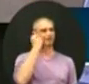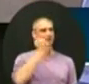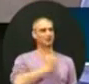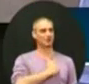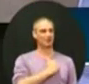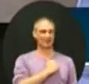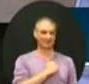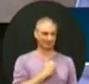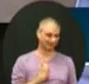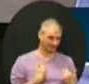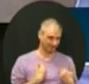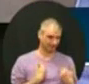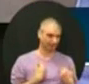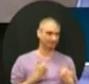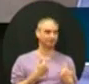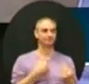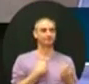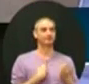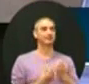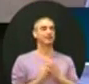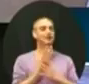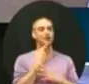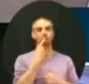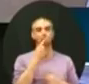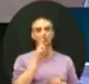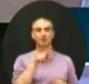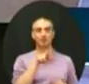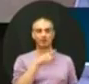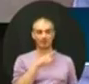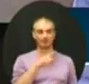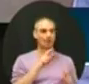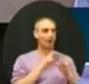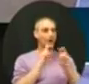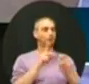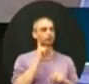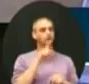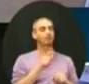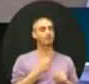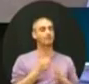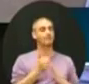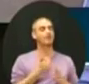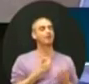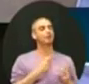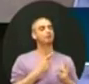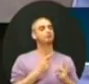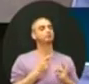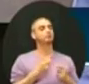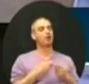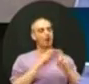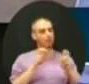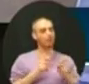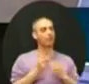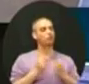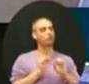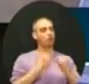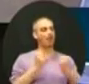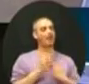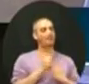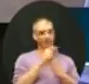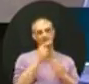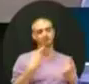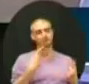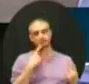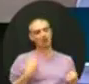הדתית. אני הקמתי בשנת 2000 עמותה בשם תנועה לתורה מנהיגה, שהיא עוסקת בקונפליקט שבין דת